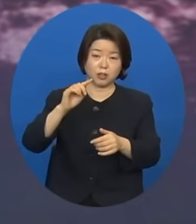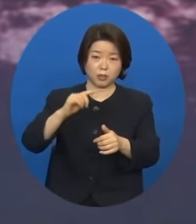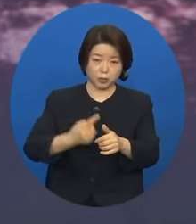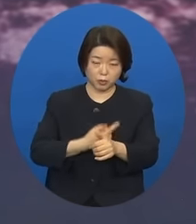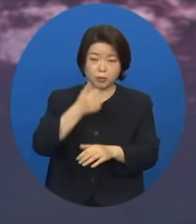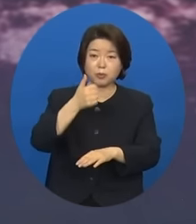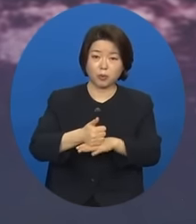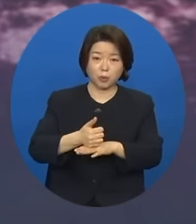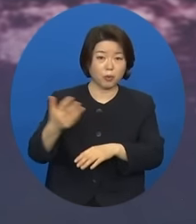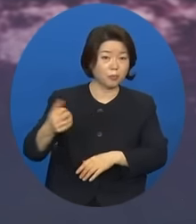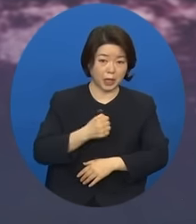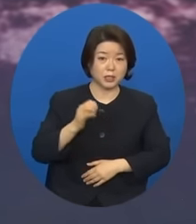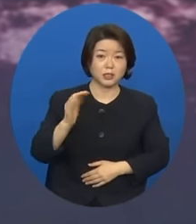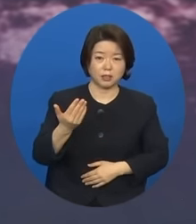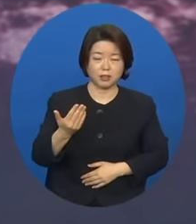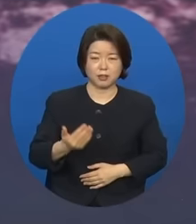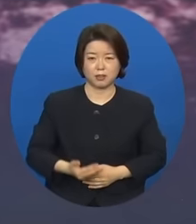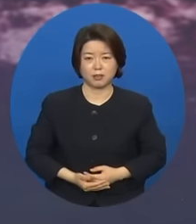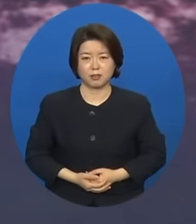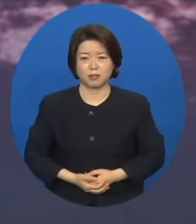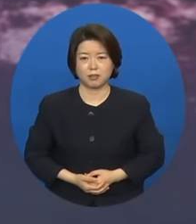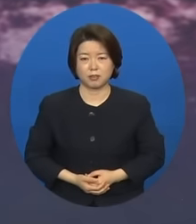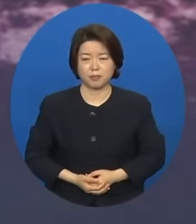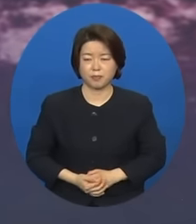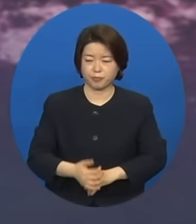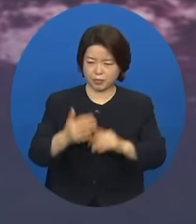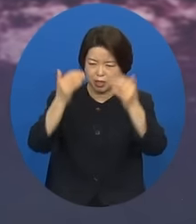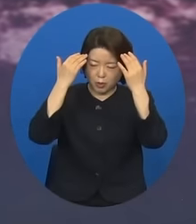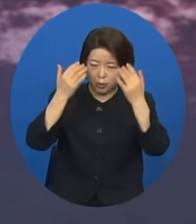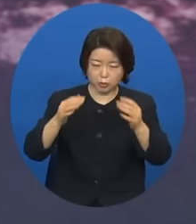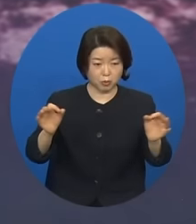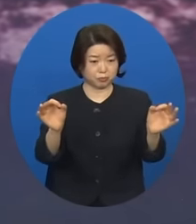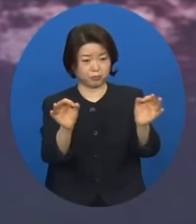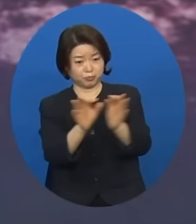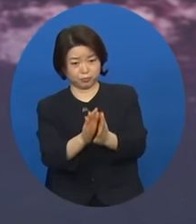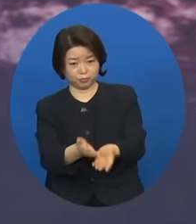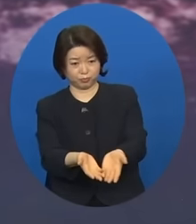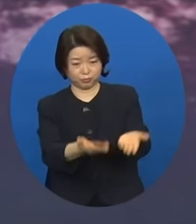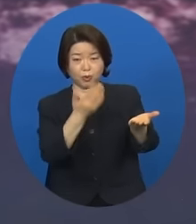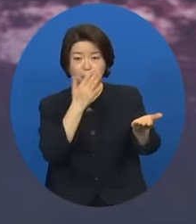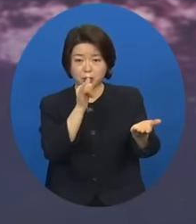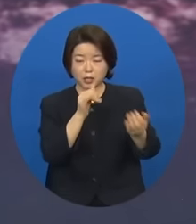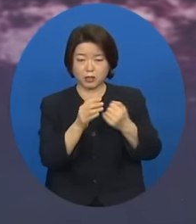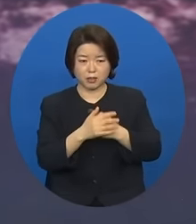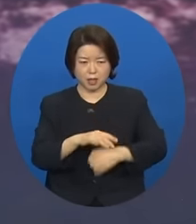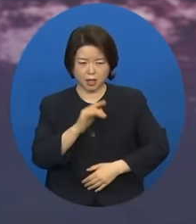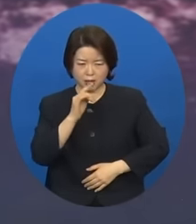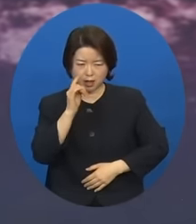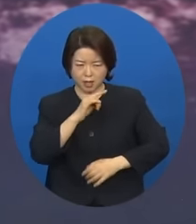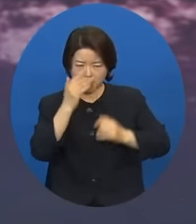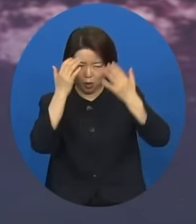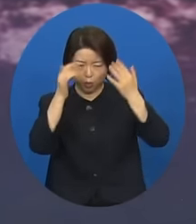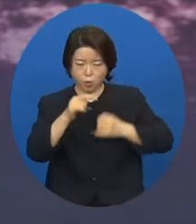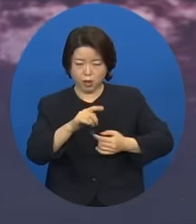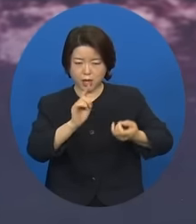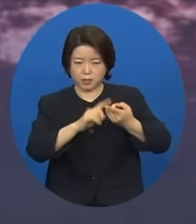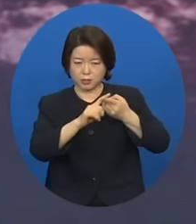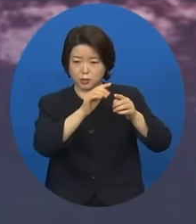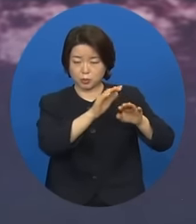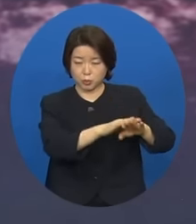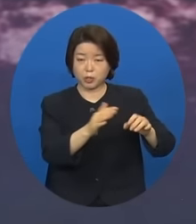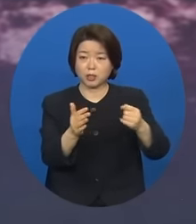내게 됩니다 고통을 제거할 수 있음에도 불구하고 악과 고난을 제거하지 않았기 때문에